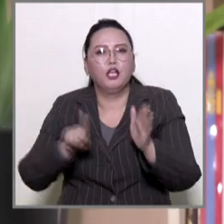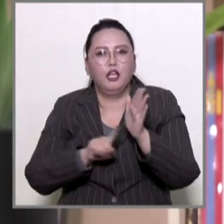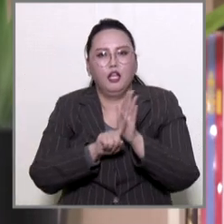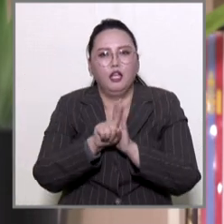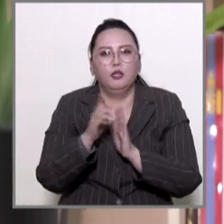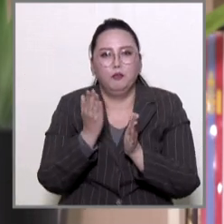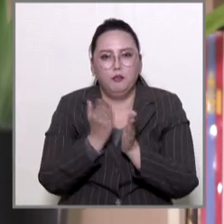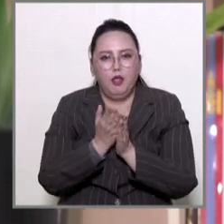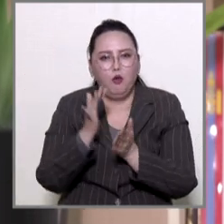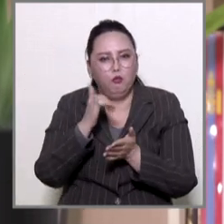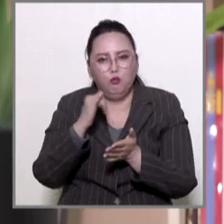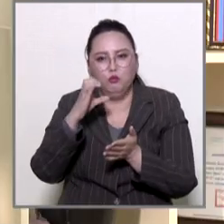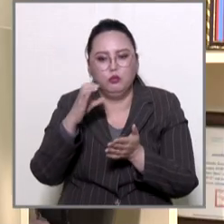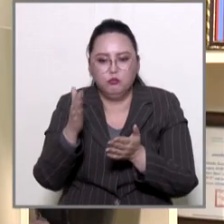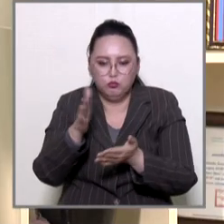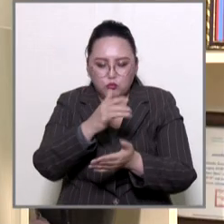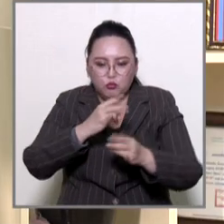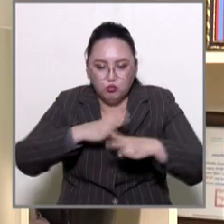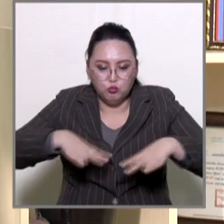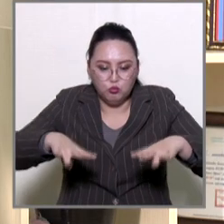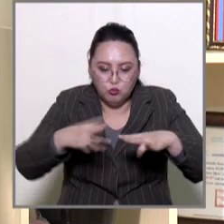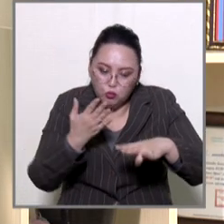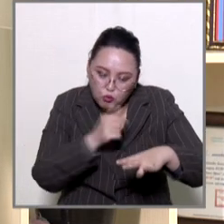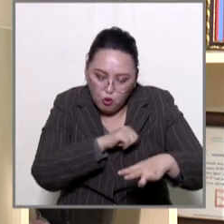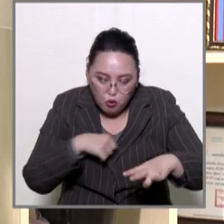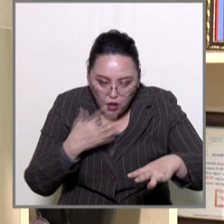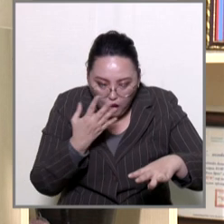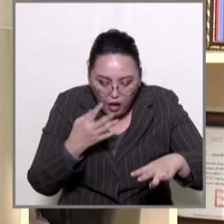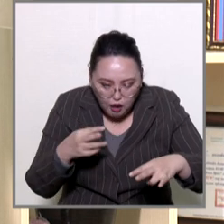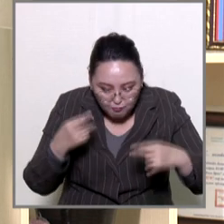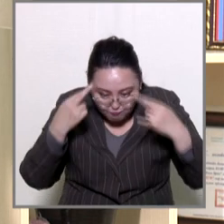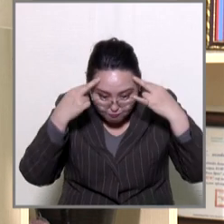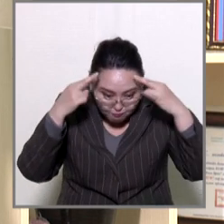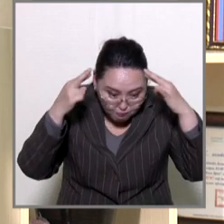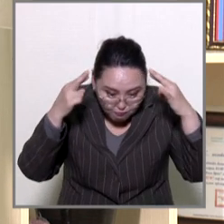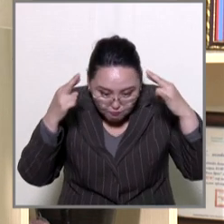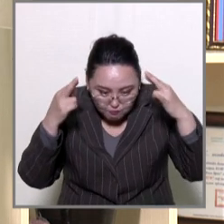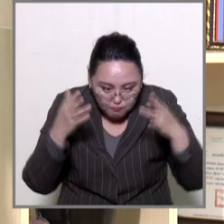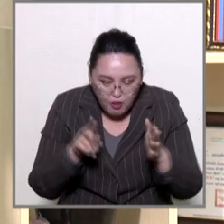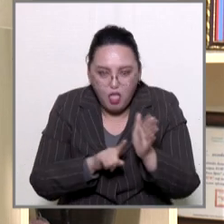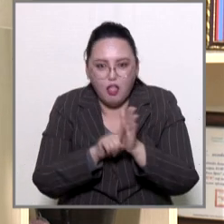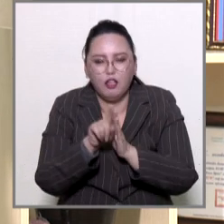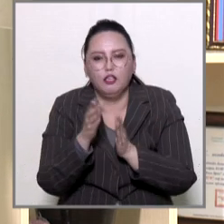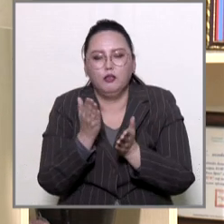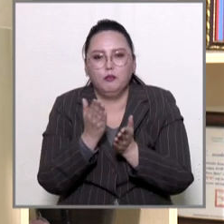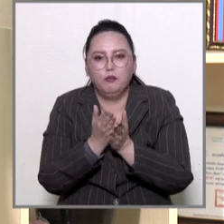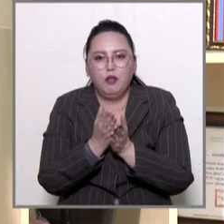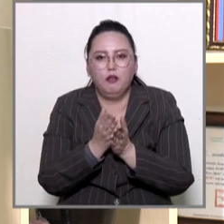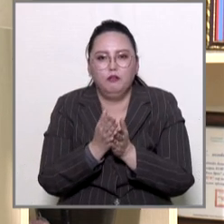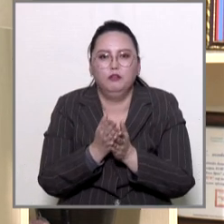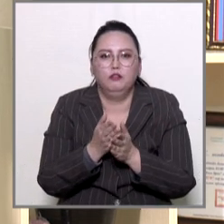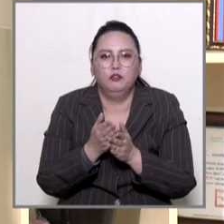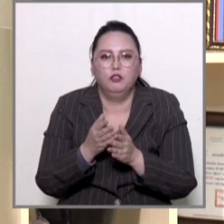талыг гониглон өнгөрөх болов. Шүдлэн насандаа эвэр нь овоо сайхан ургаж дугуурын хивээ олохын